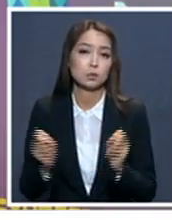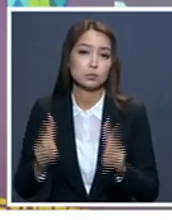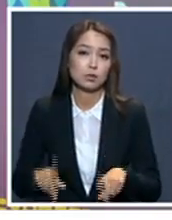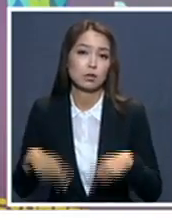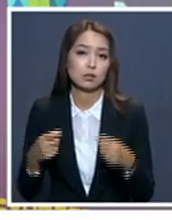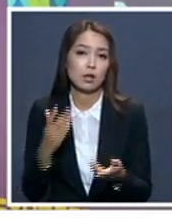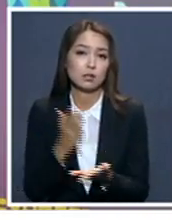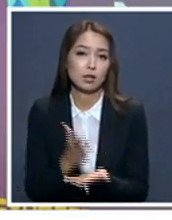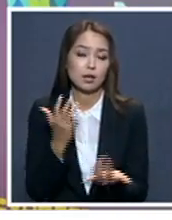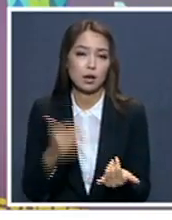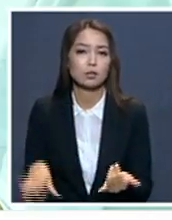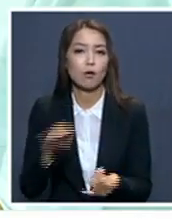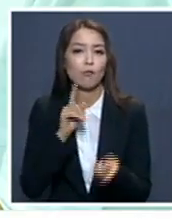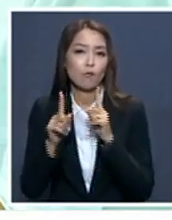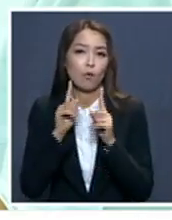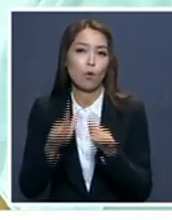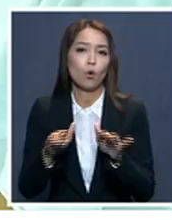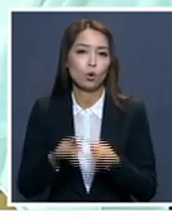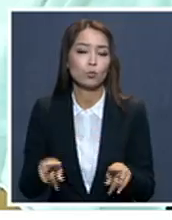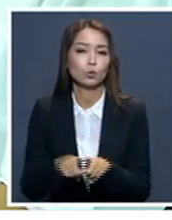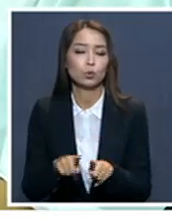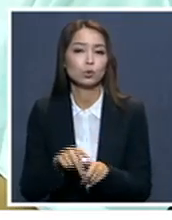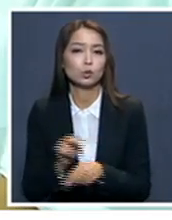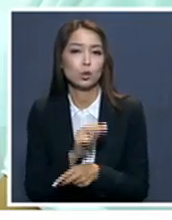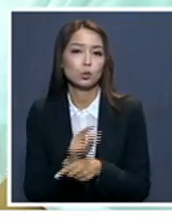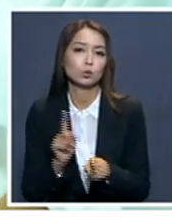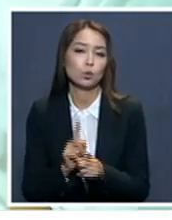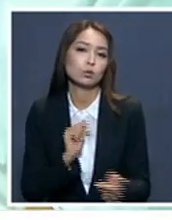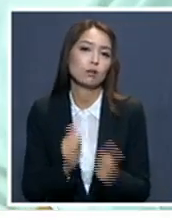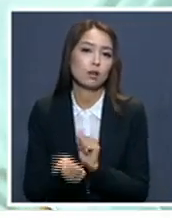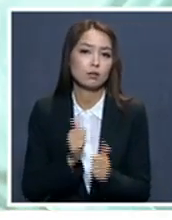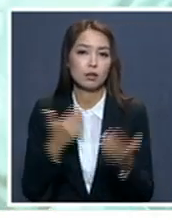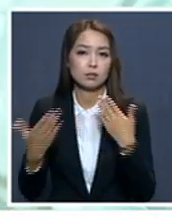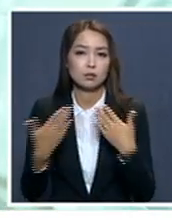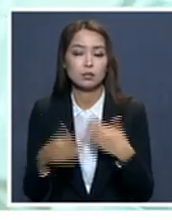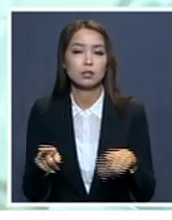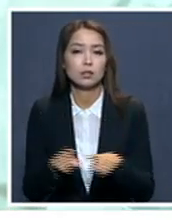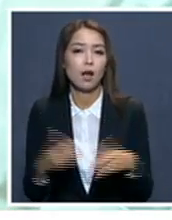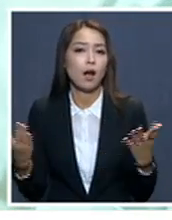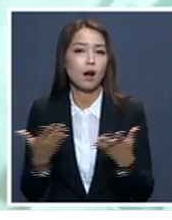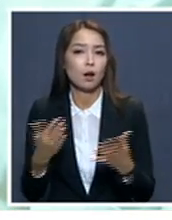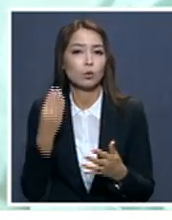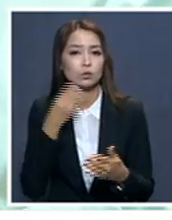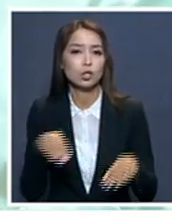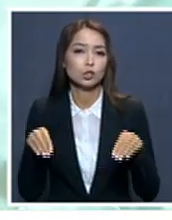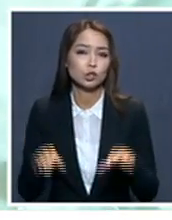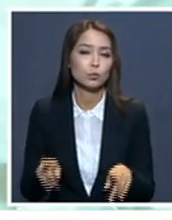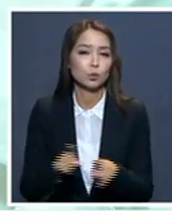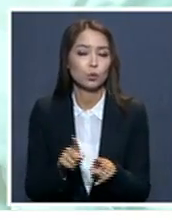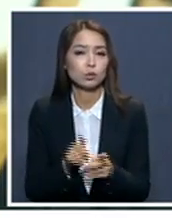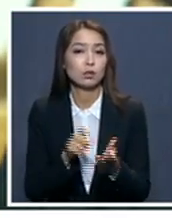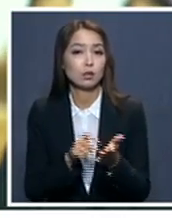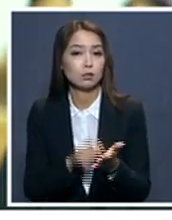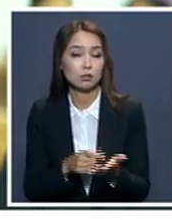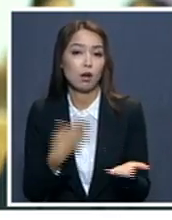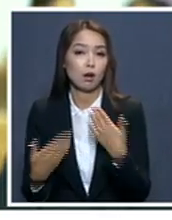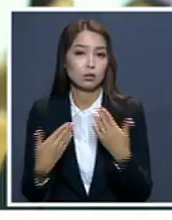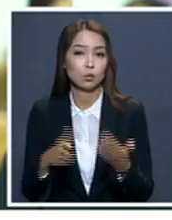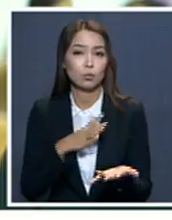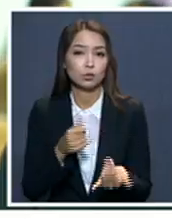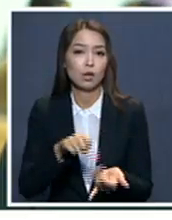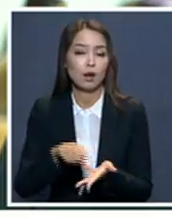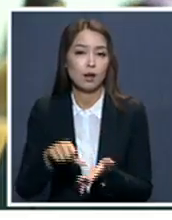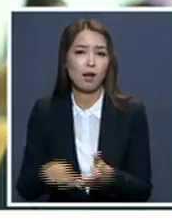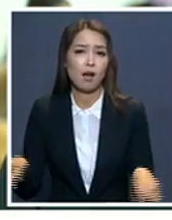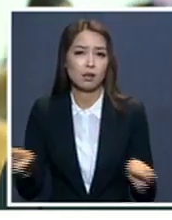форум барысында мамандар өздері тәжірибе алмасты. Корпоративті сектордағы сандық шешімдер жайлы пікір бөлісті. Қатысушылар дәл